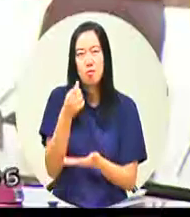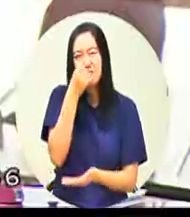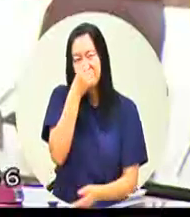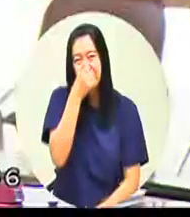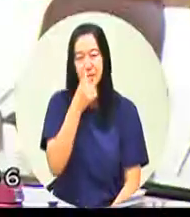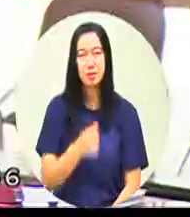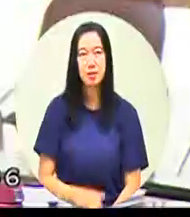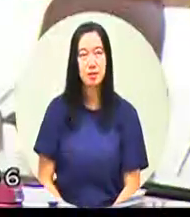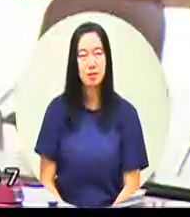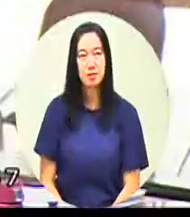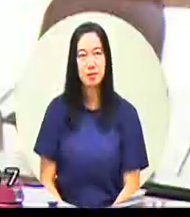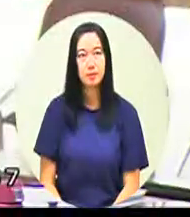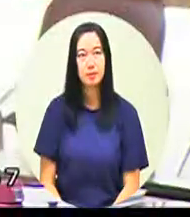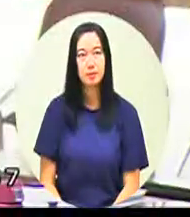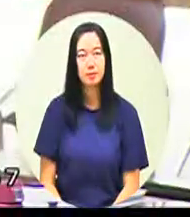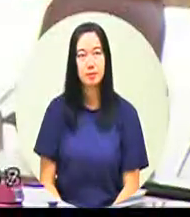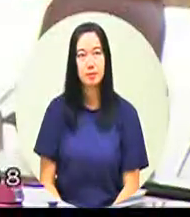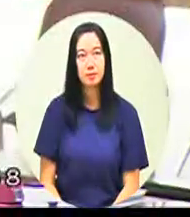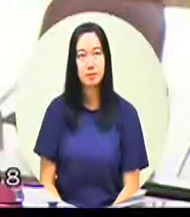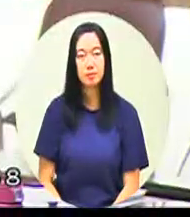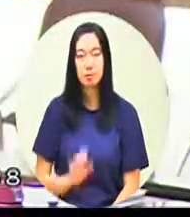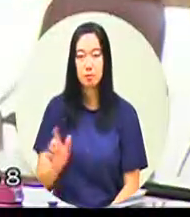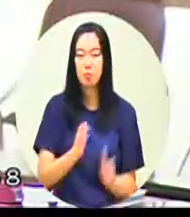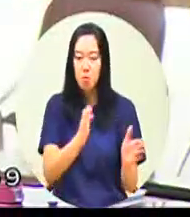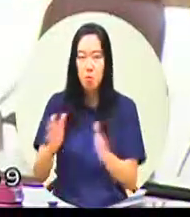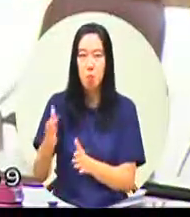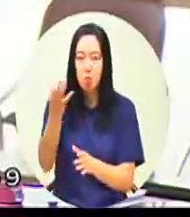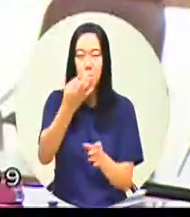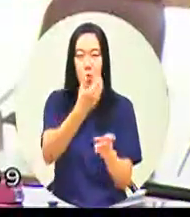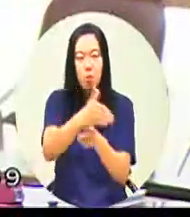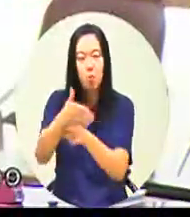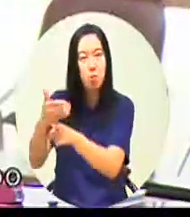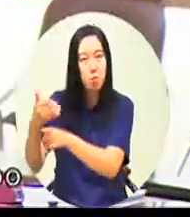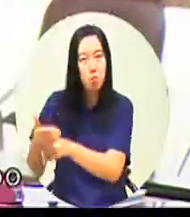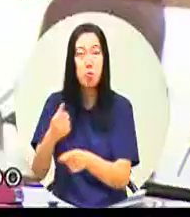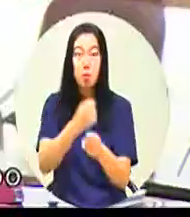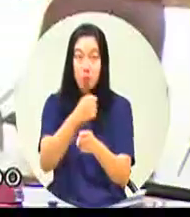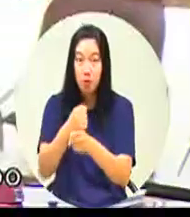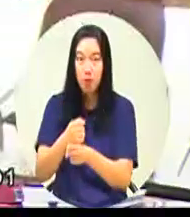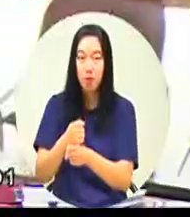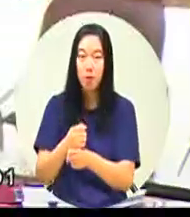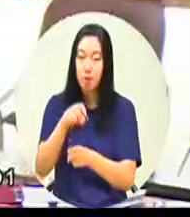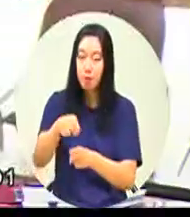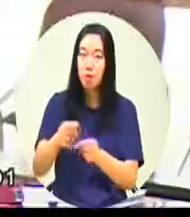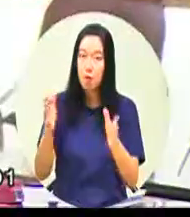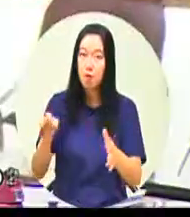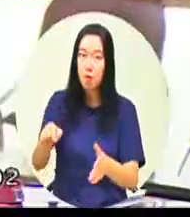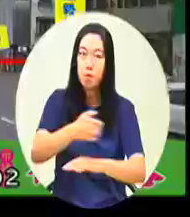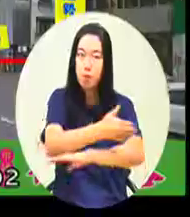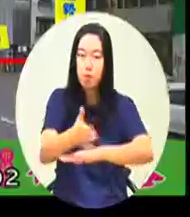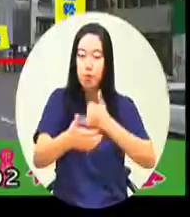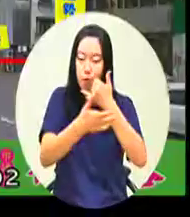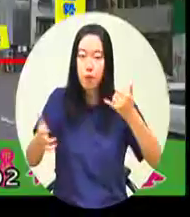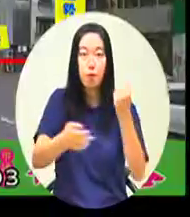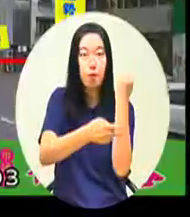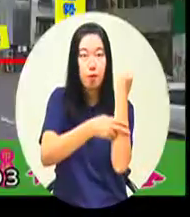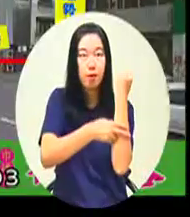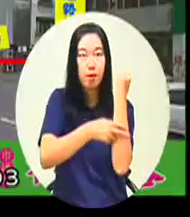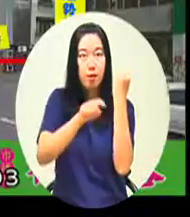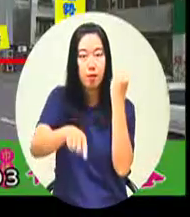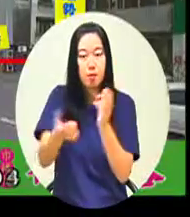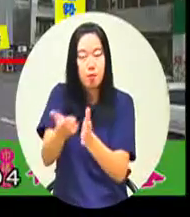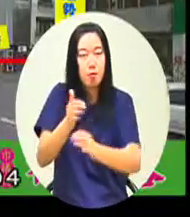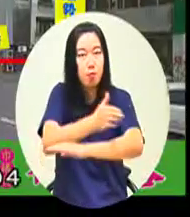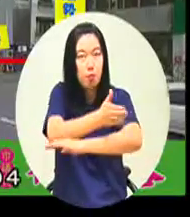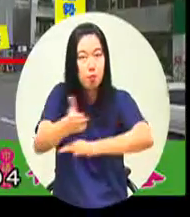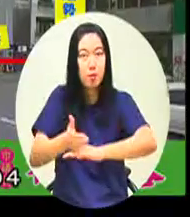啊分期分段去执行。那这个地方就是我们的镇海里哦，镇海里前镇和